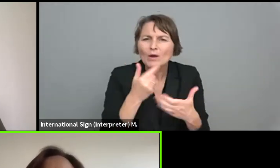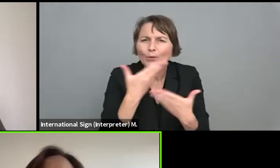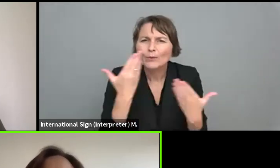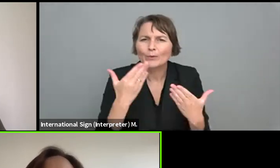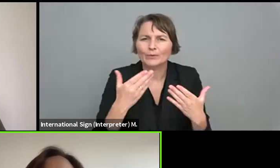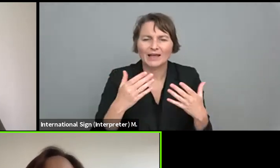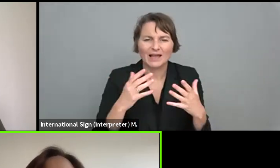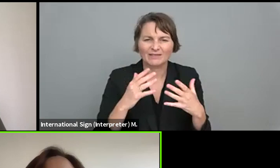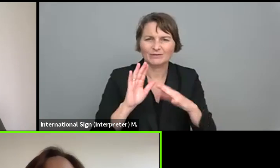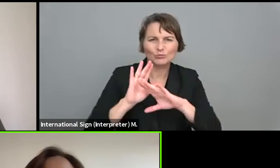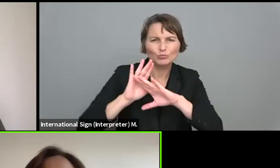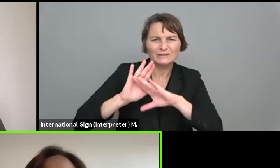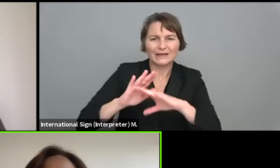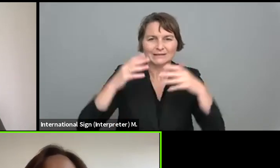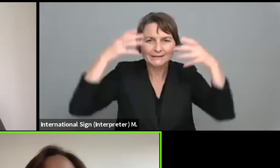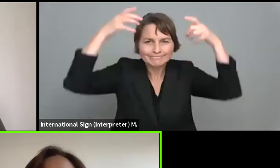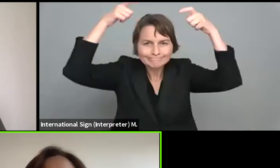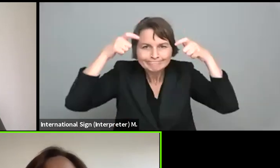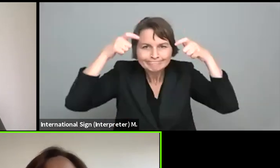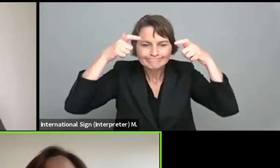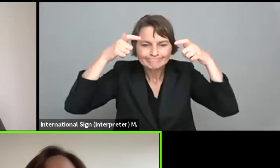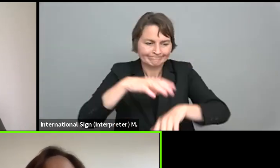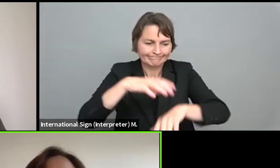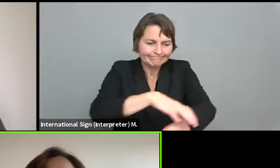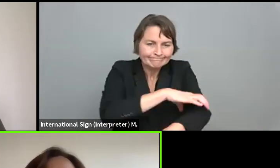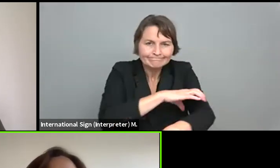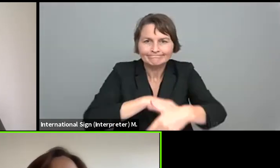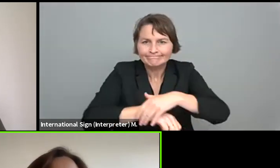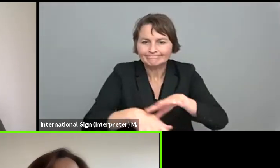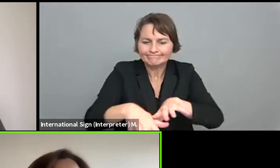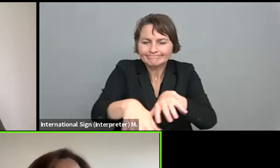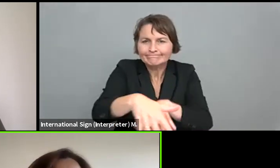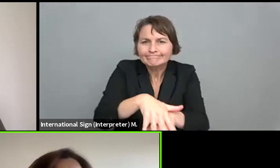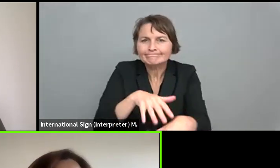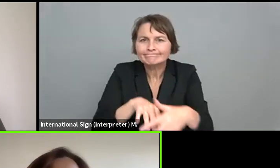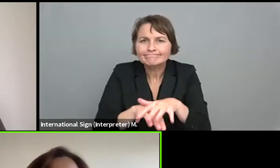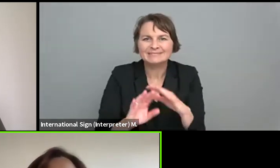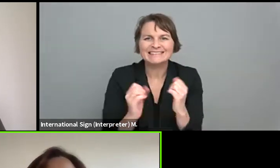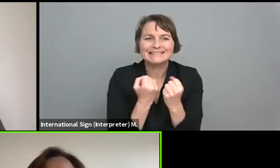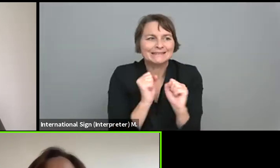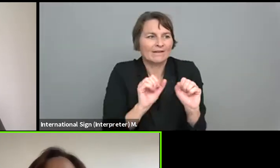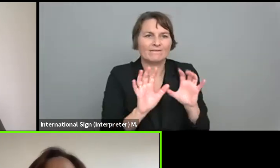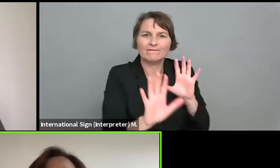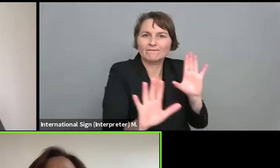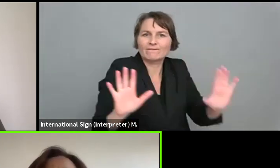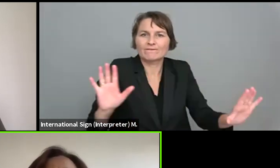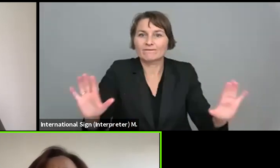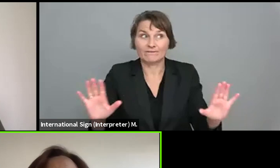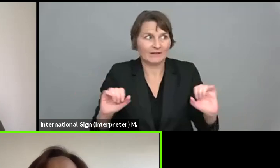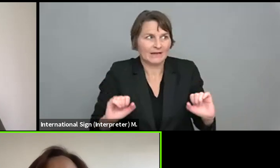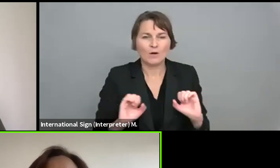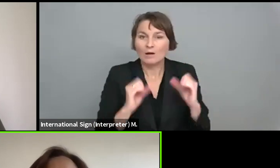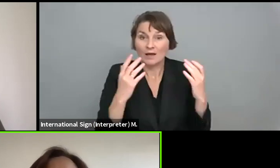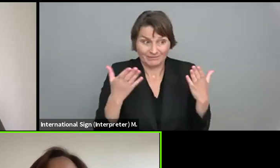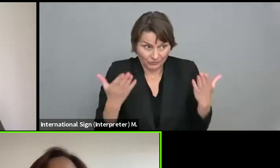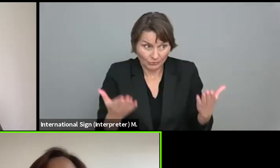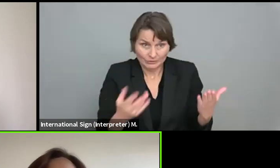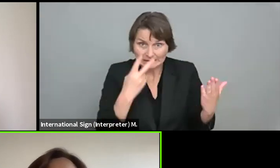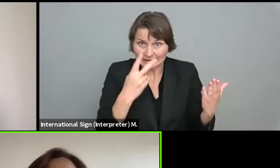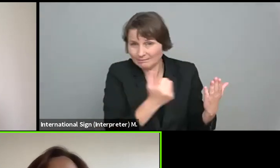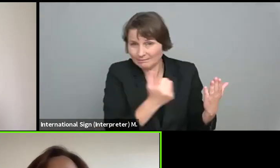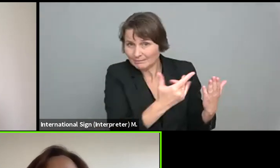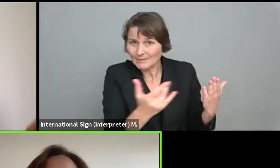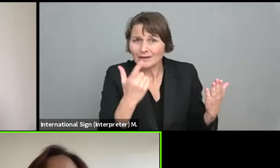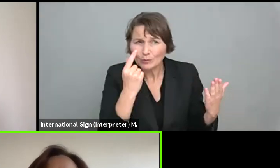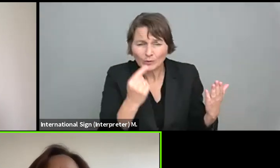elle demande à ce que le fonds du Covid reste permanent. Donc, pour la CDT,